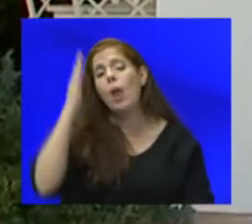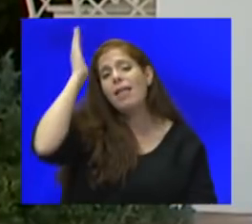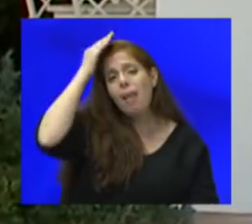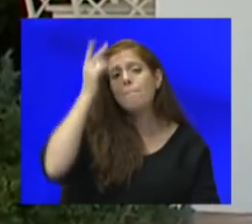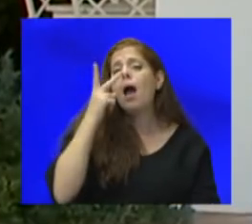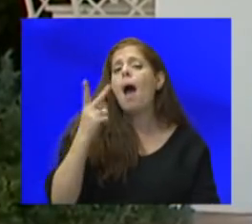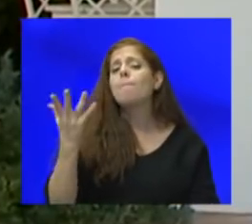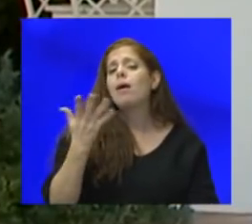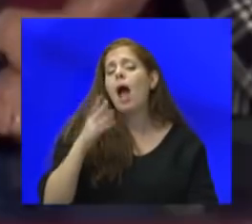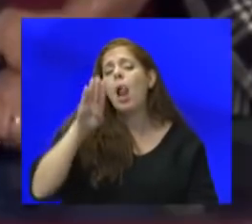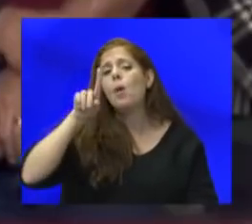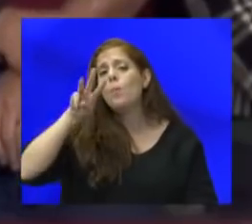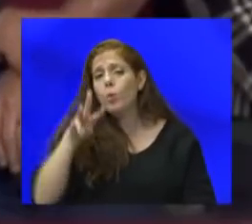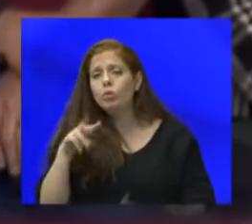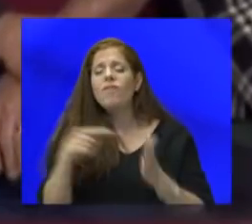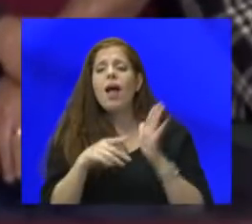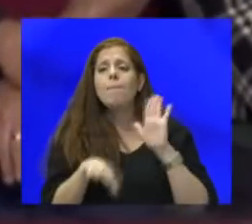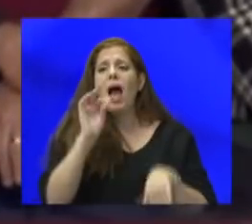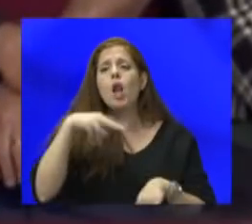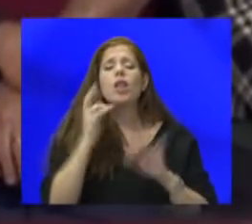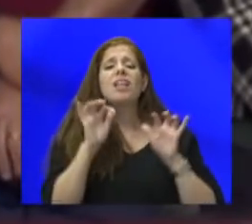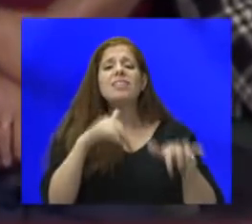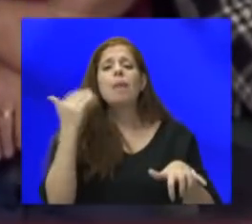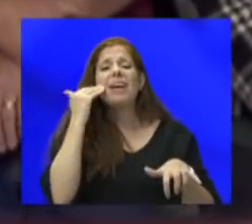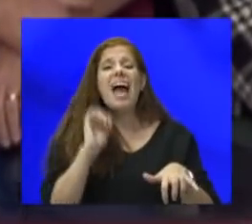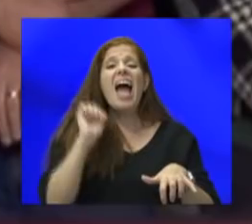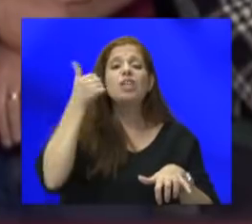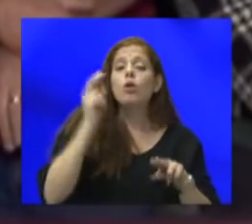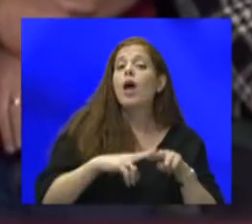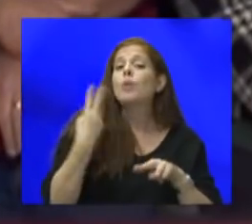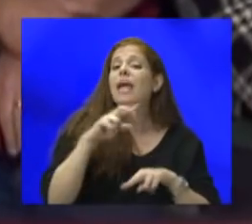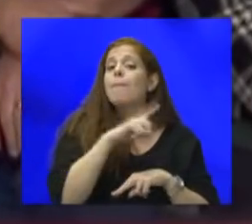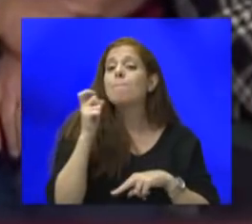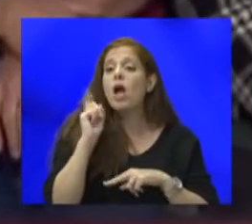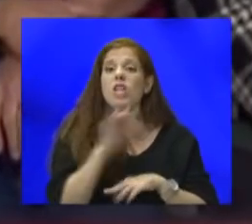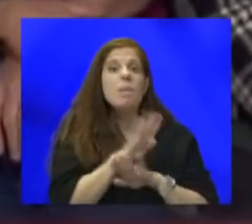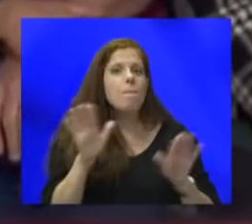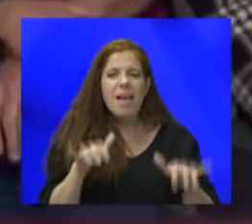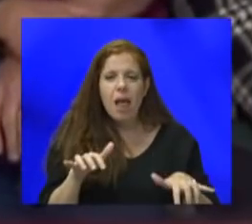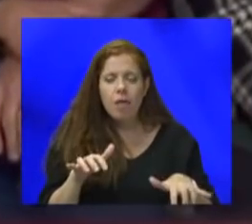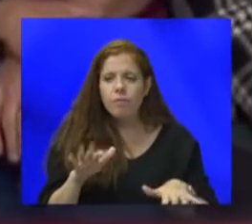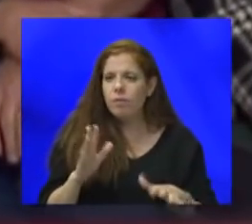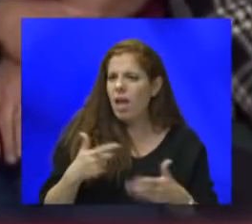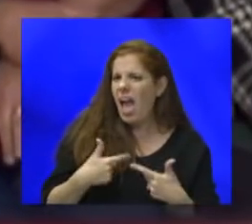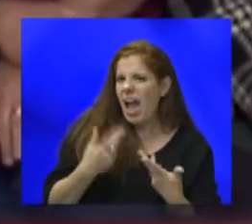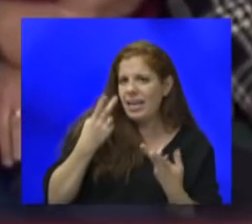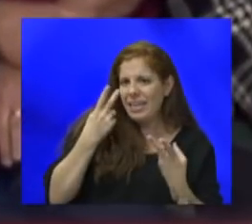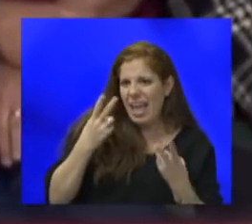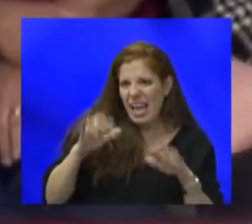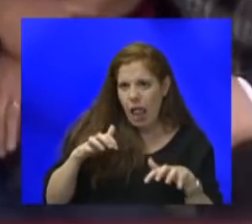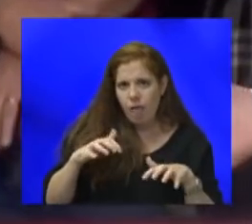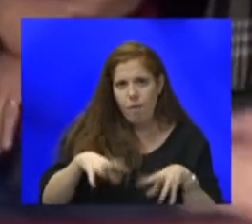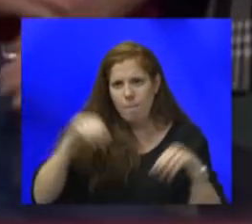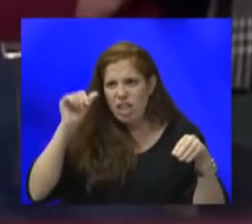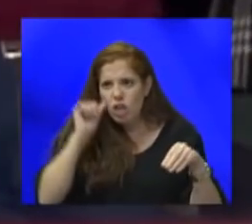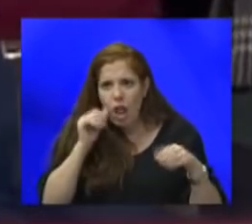לבוש הבן ולכן בחר להיות הנשיא האמריקני הראשון אחרי יותר מ-100 שנים בלי כלב. How would I look walking a dog on the White House lawn? Would